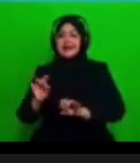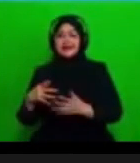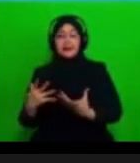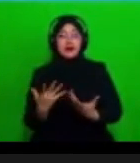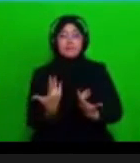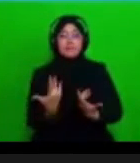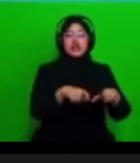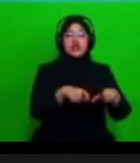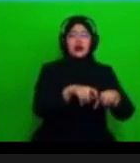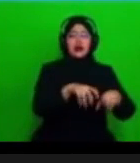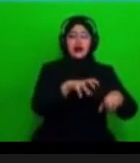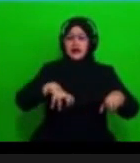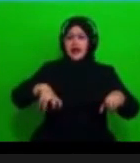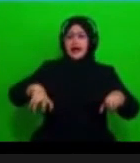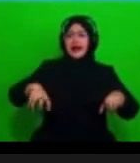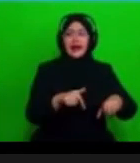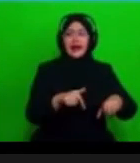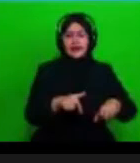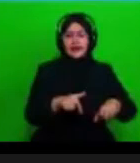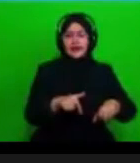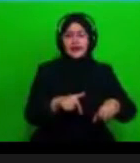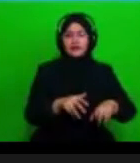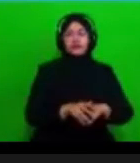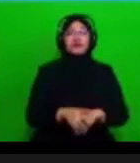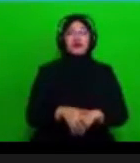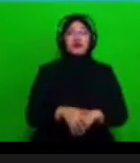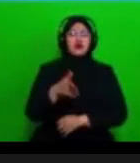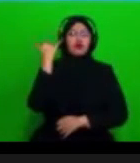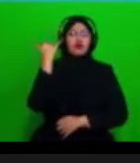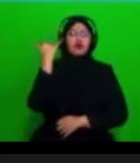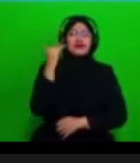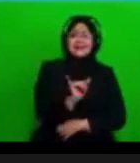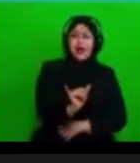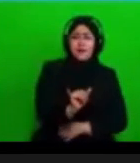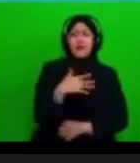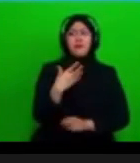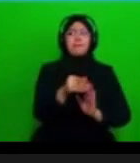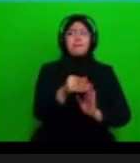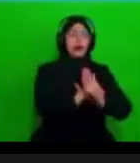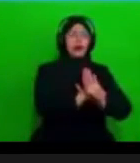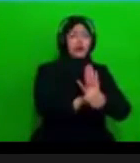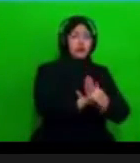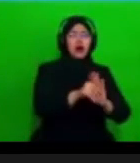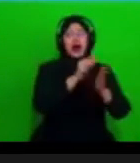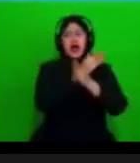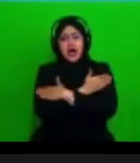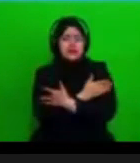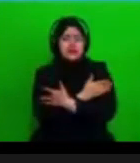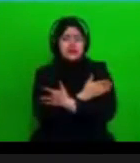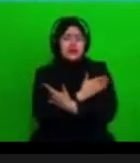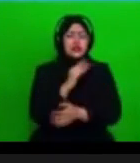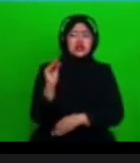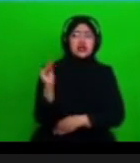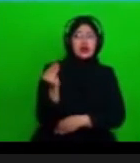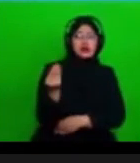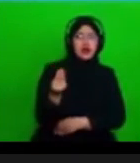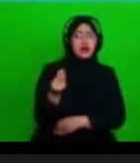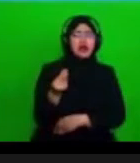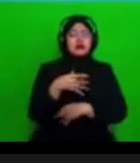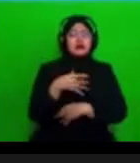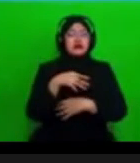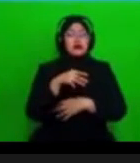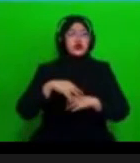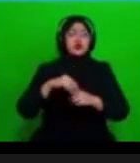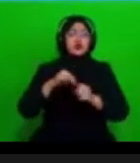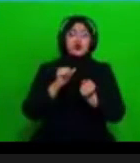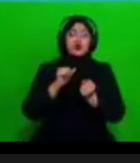per daerah. Dulunya sama, mau di Papua, mau di Aceh, mau di Jakarta, mau di Probolinggo, mau